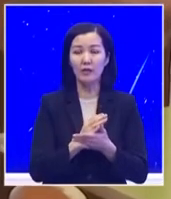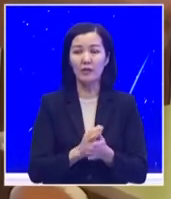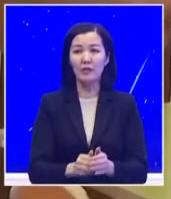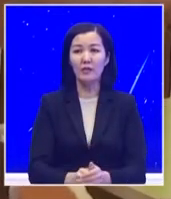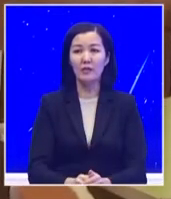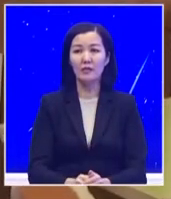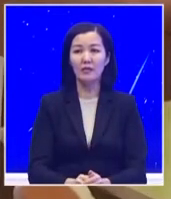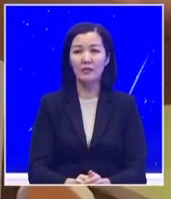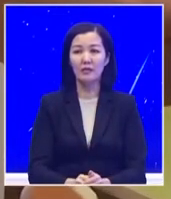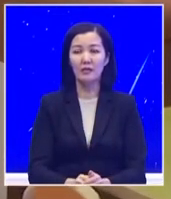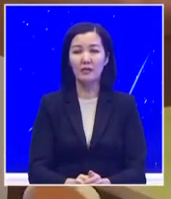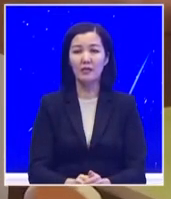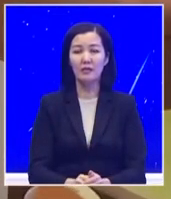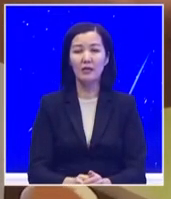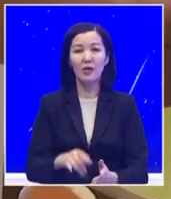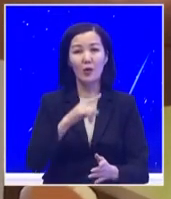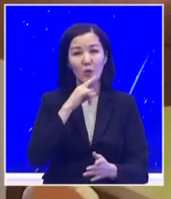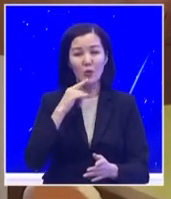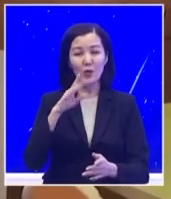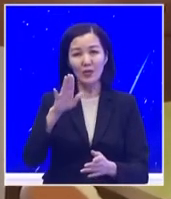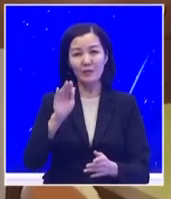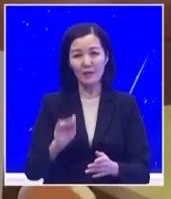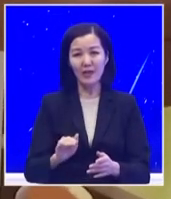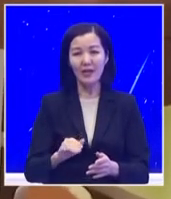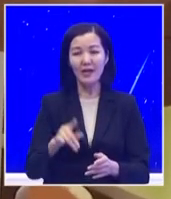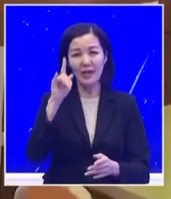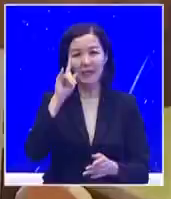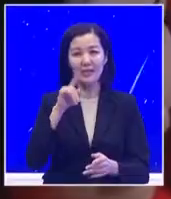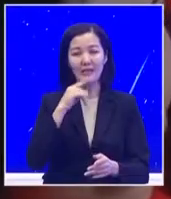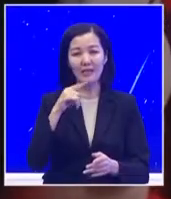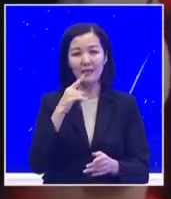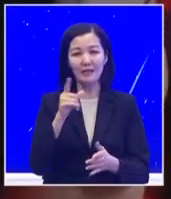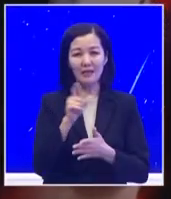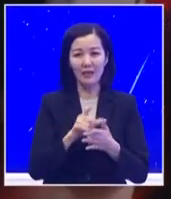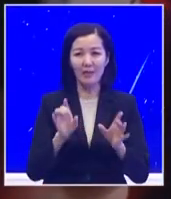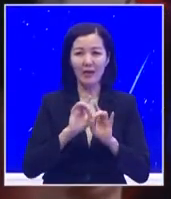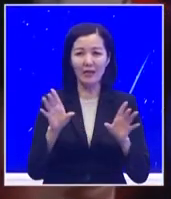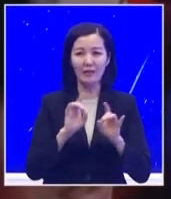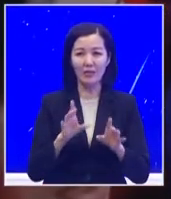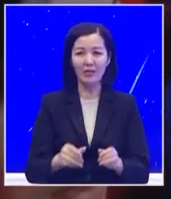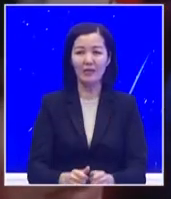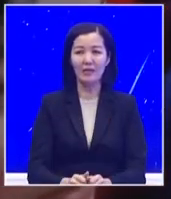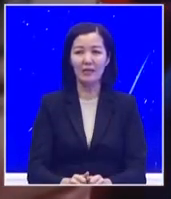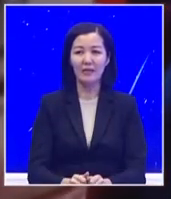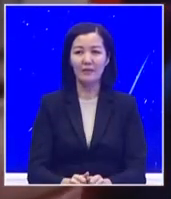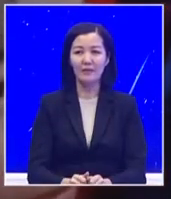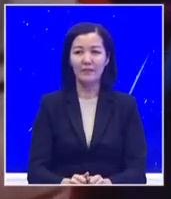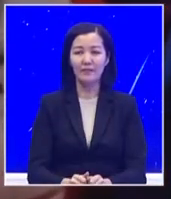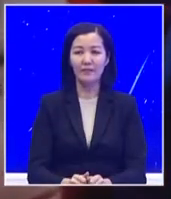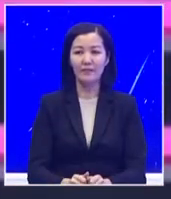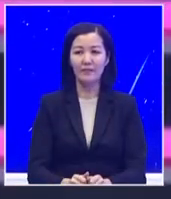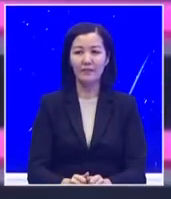тарих, отан тіл, отан өлен, отан зыл. Қазір байқап отырсаңыздар, өзге ұлт өкілдері балаларын